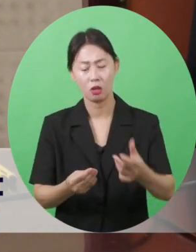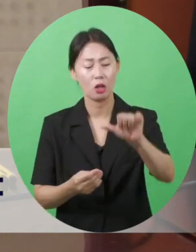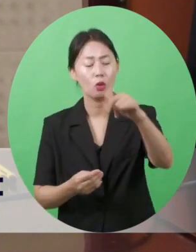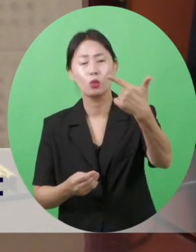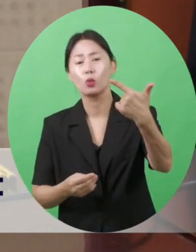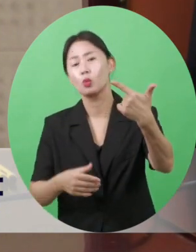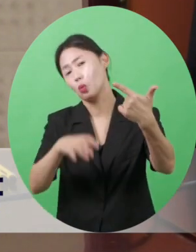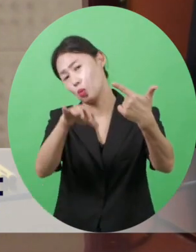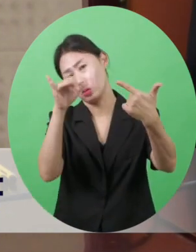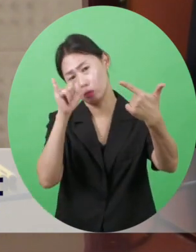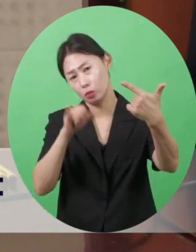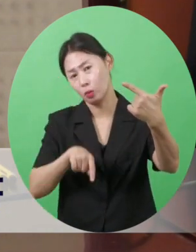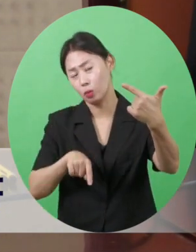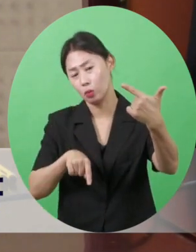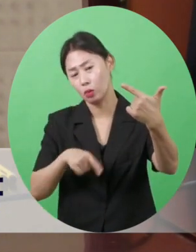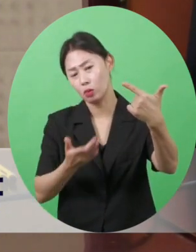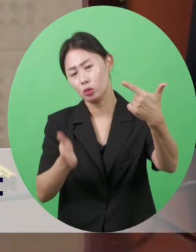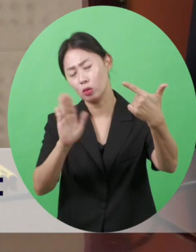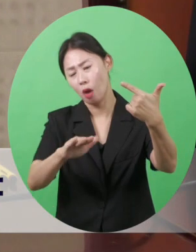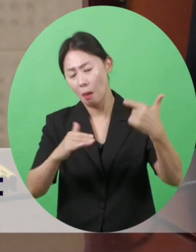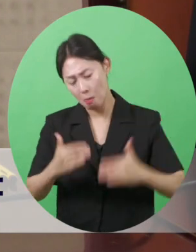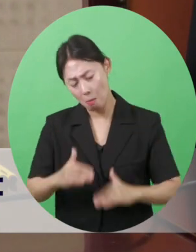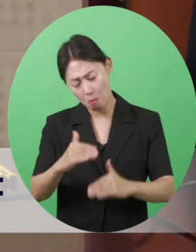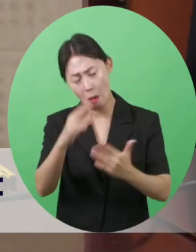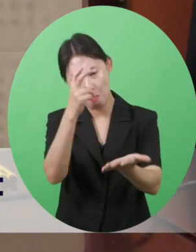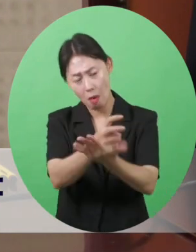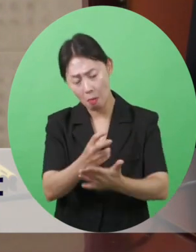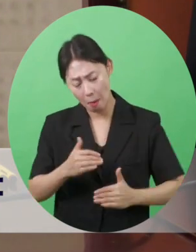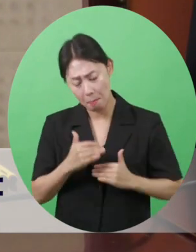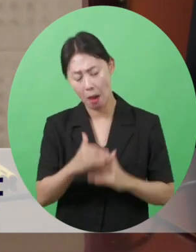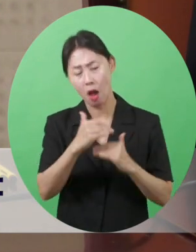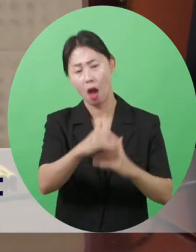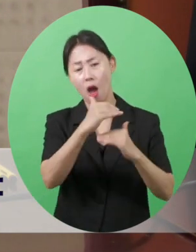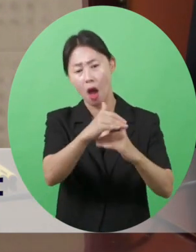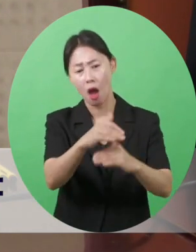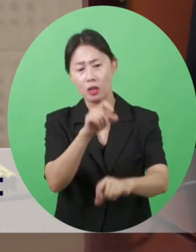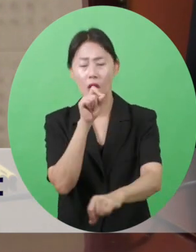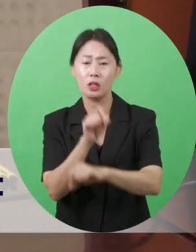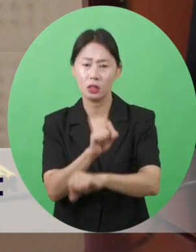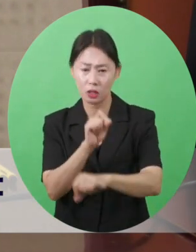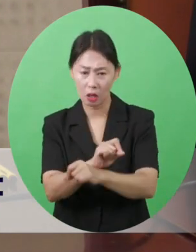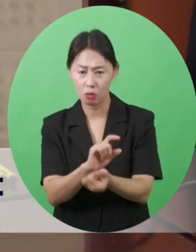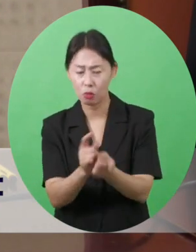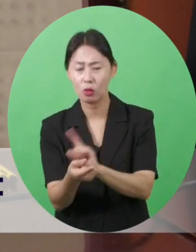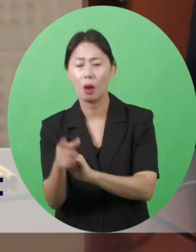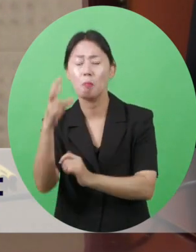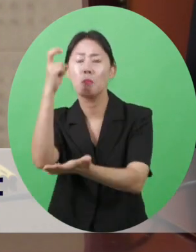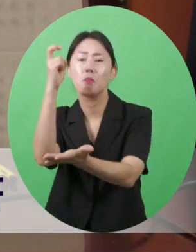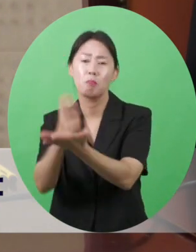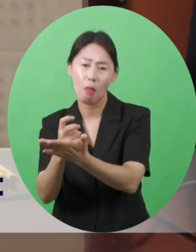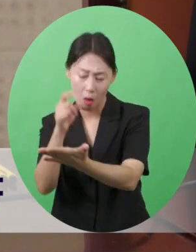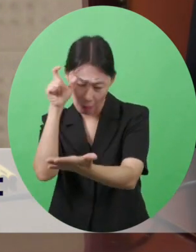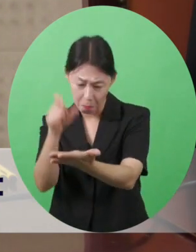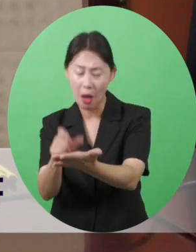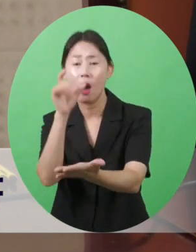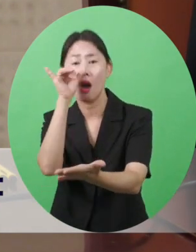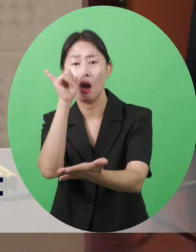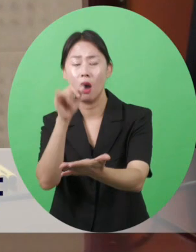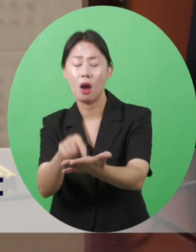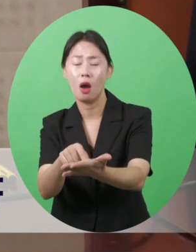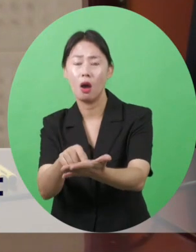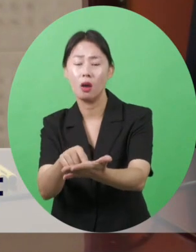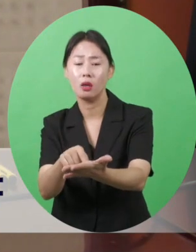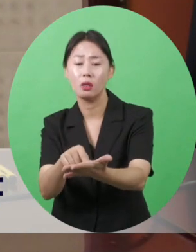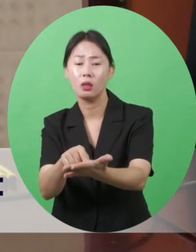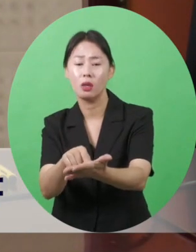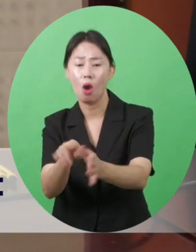한 5, 6개 정도 되고요. 근데 그런 절차들이 전라남도 사무임 관련 이수탁 조례에 또 근거해서